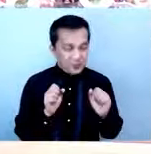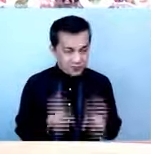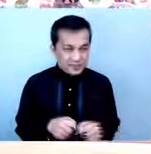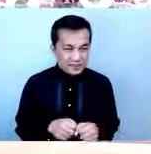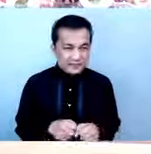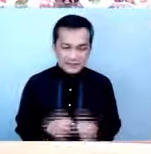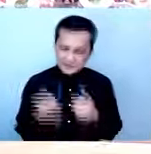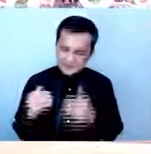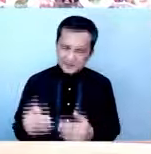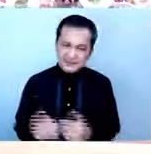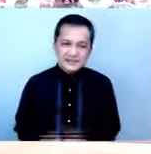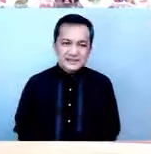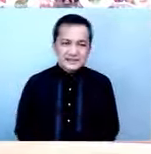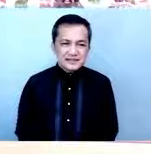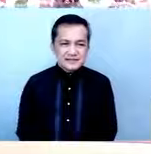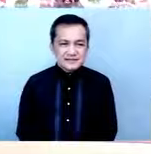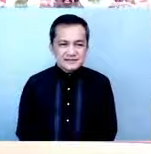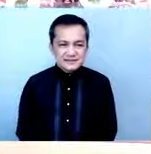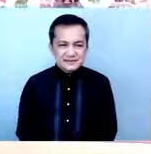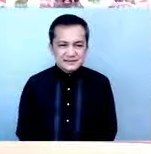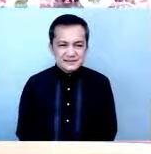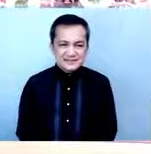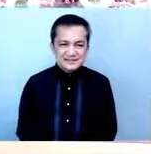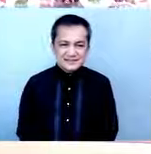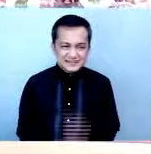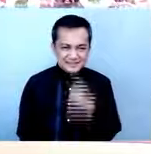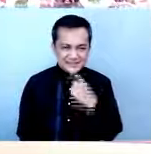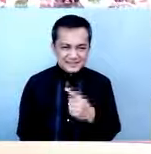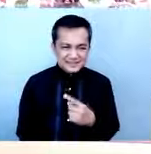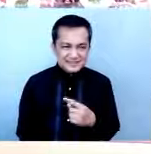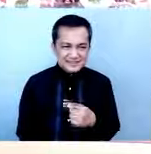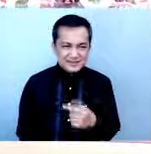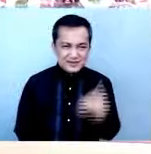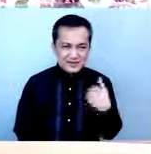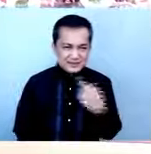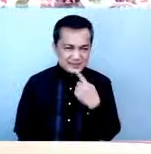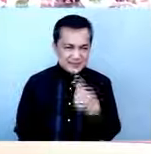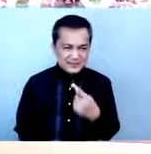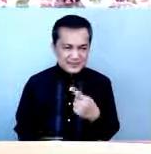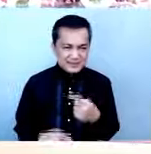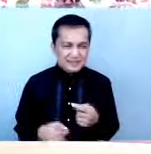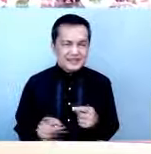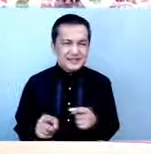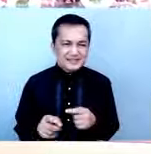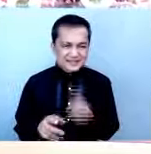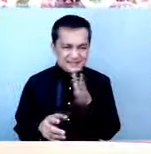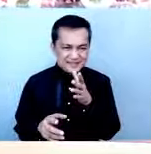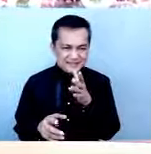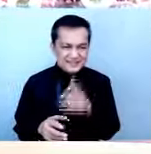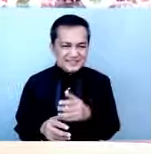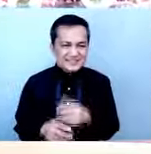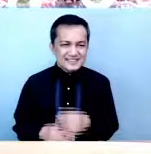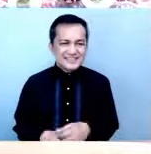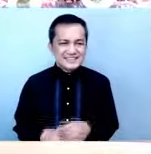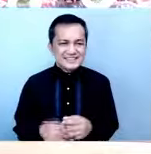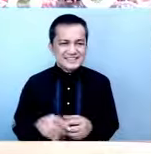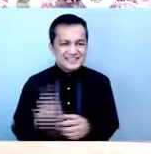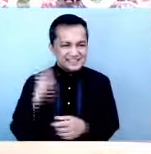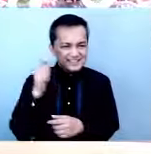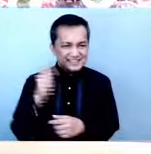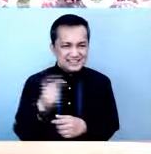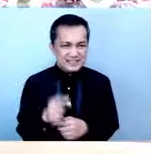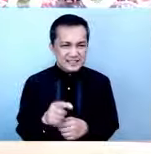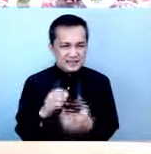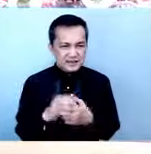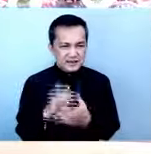talaga. Pinupush ko talaga. Ano naman, may dita na. Ha? Di pa sinasabi. Si mami niya. At mami ko, yun yung date ko. Of course. Pero kaya